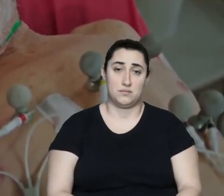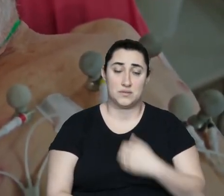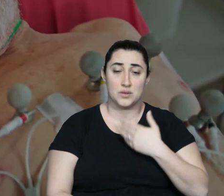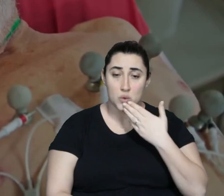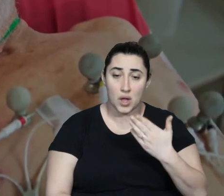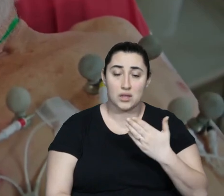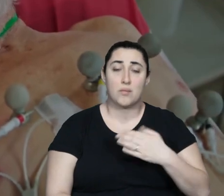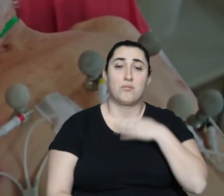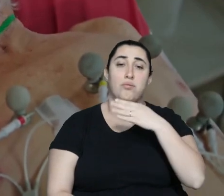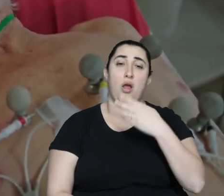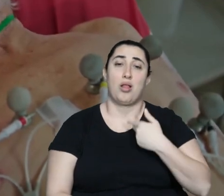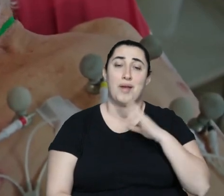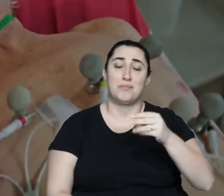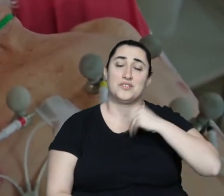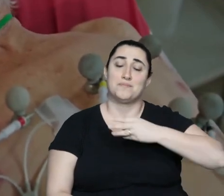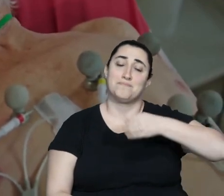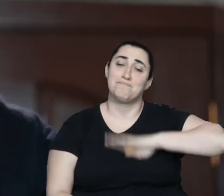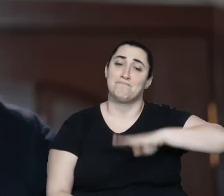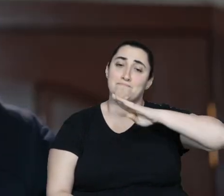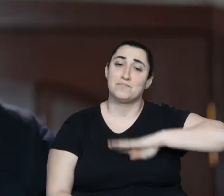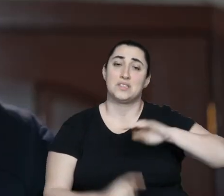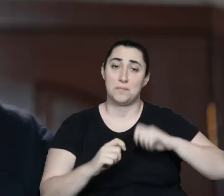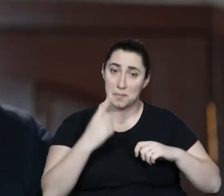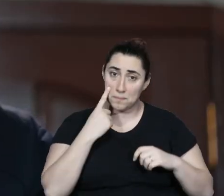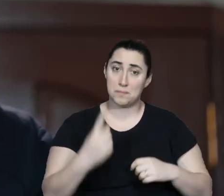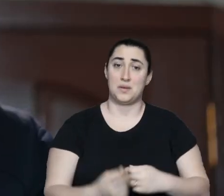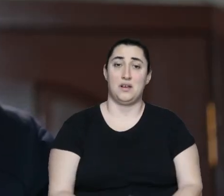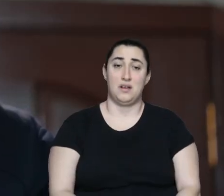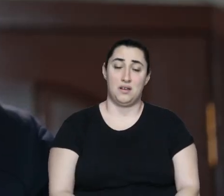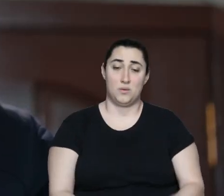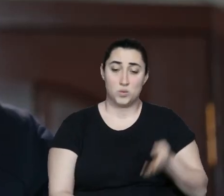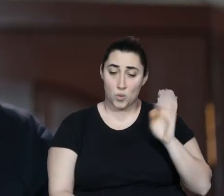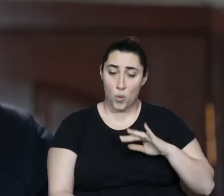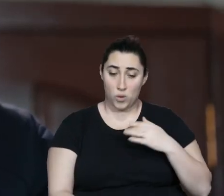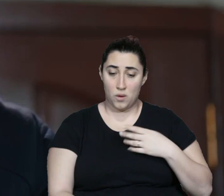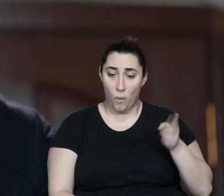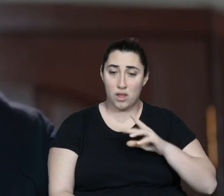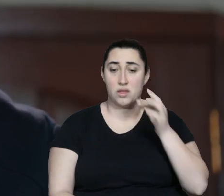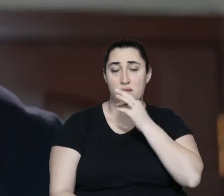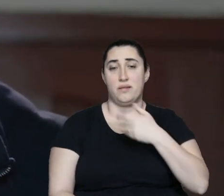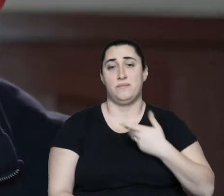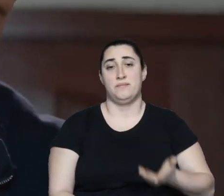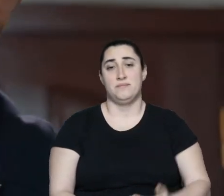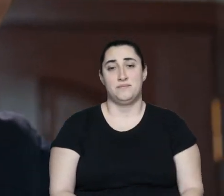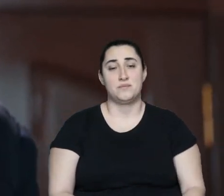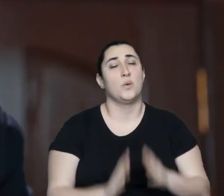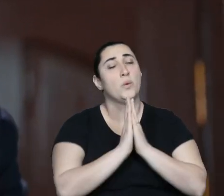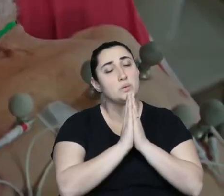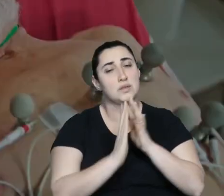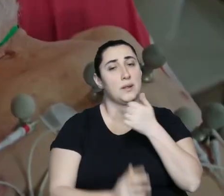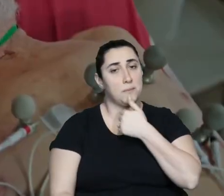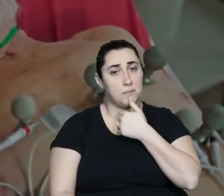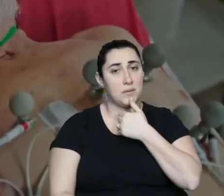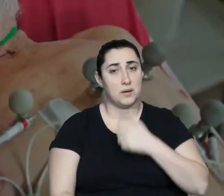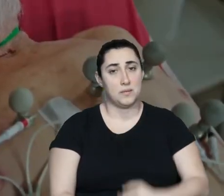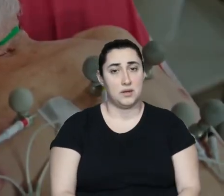Söyleyecektim, söyleyemedim. Hep içime attım. Bak, sonunda az kalsın gidiyorduk. Özür dilerim baba.